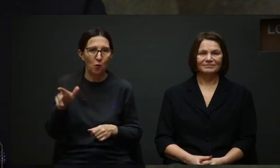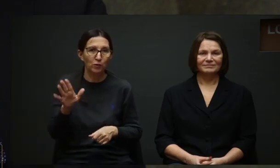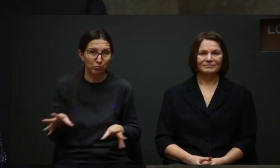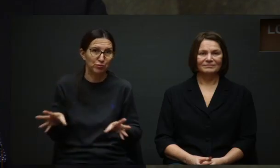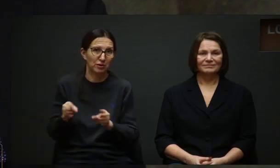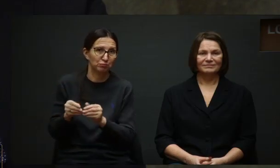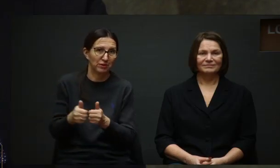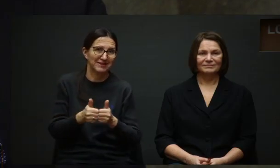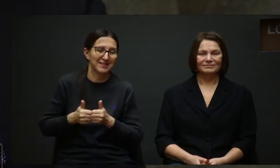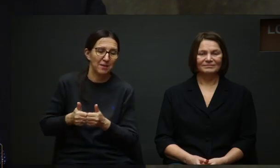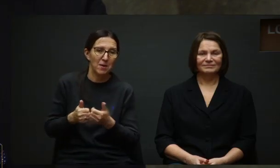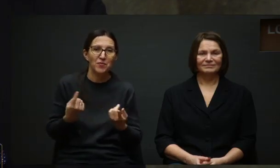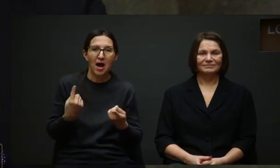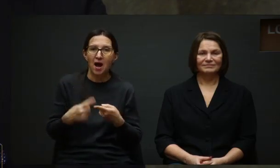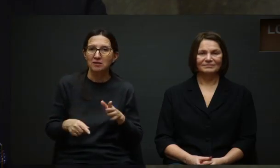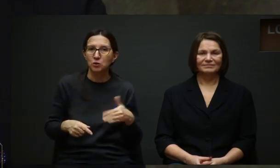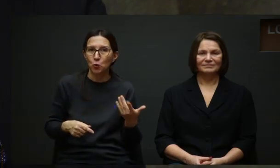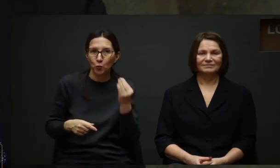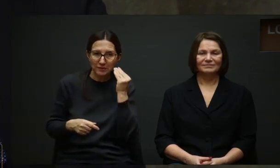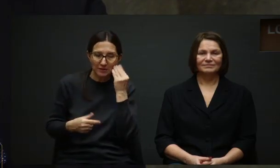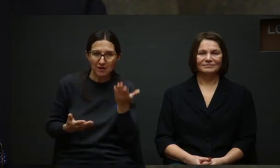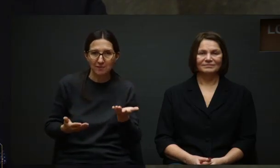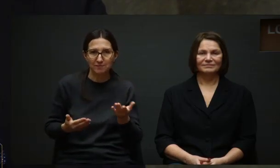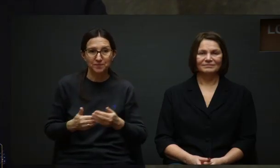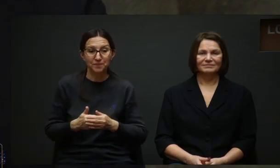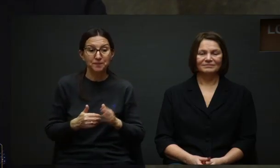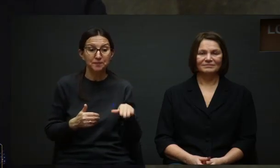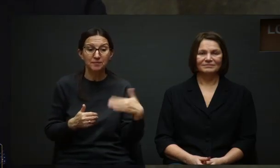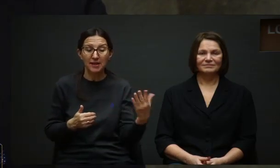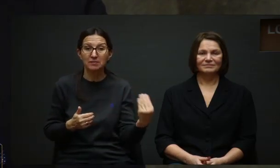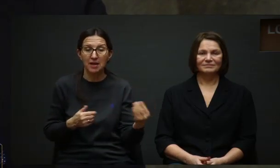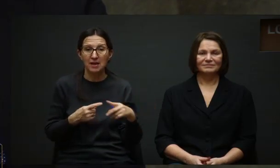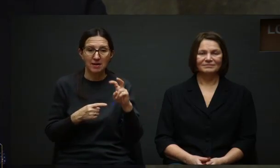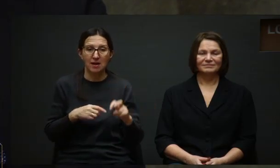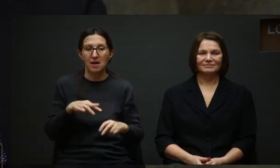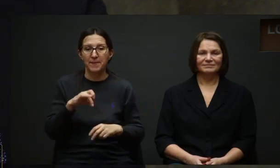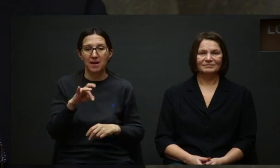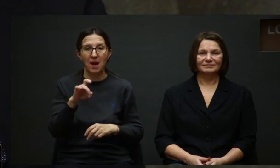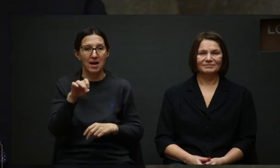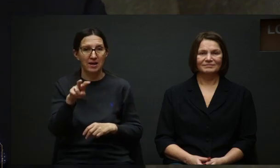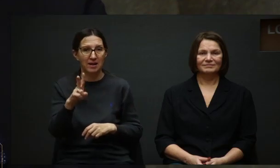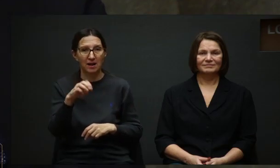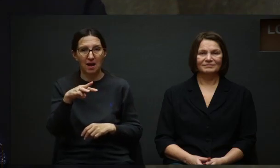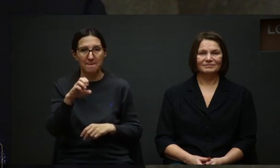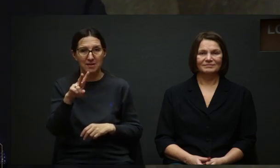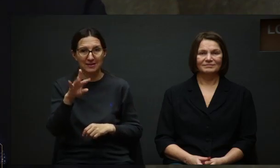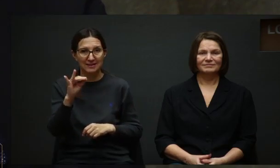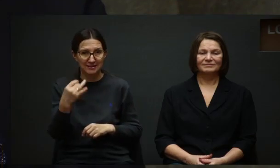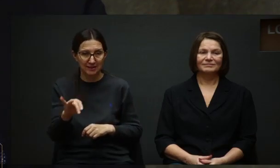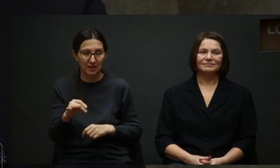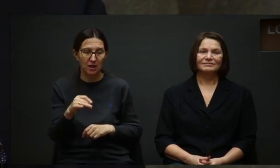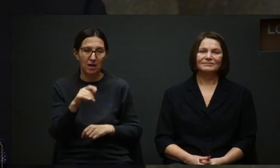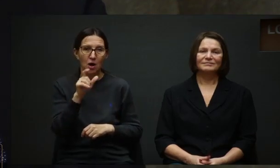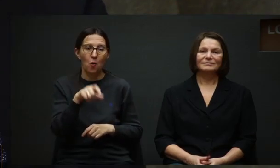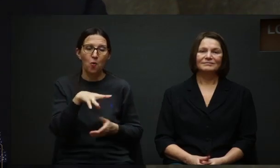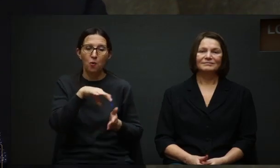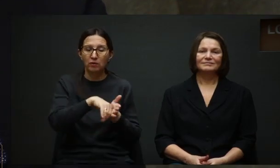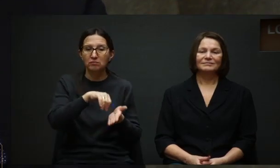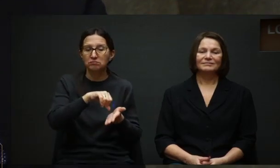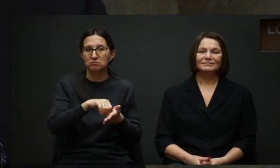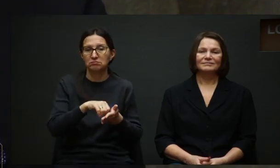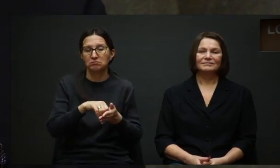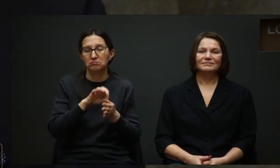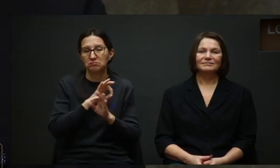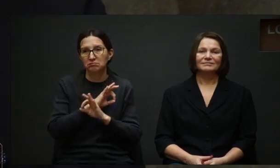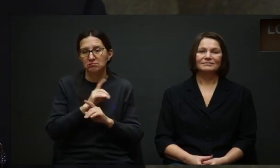ними. А с другой стороны сидит Михаил Каменский, который представляет